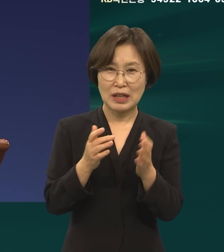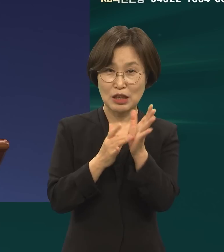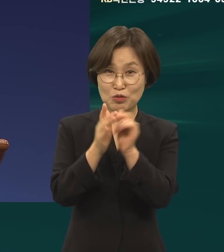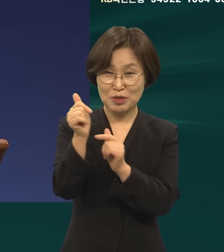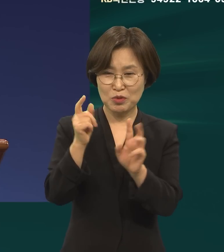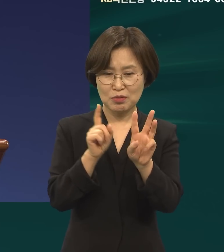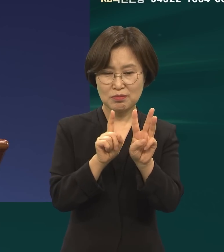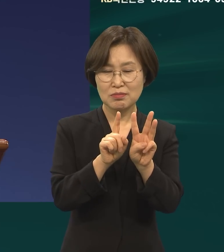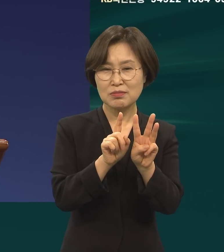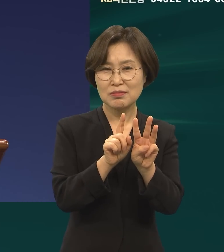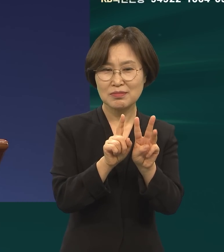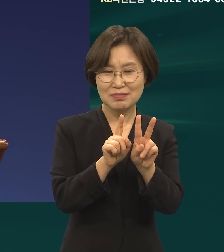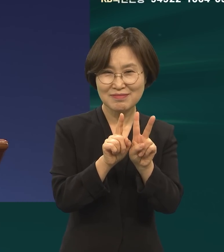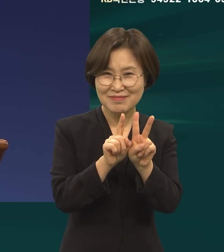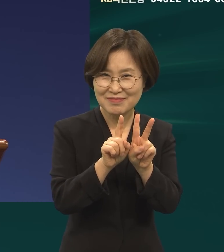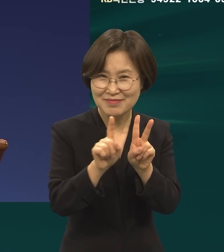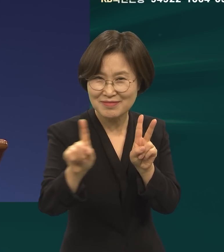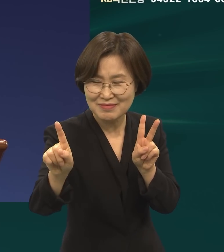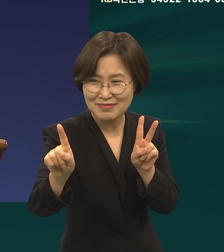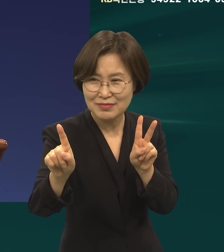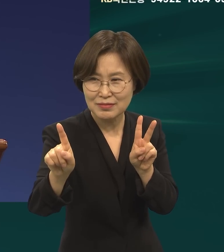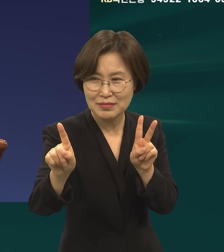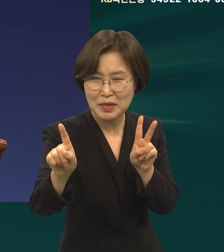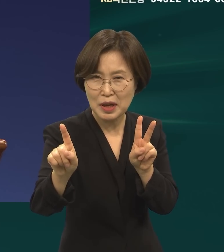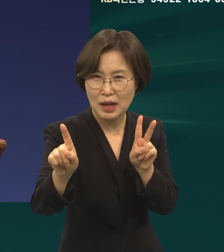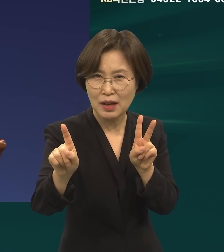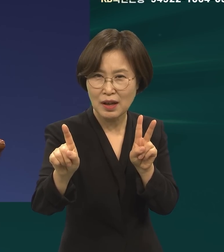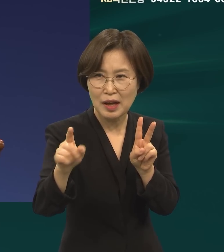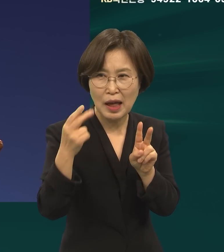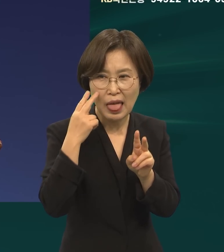하시다가 강권한 거예요. 여러분 주님